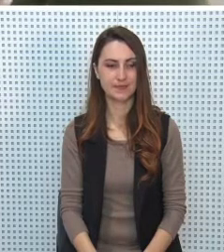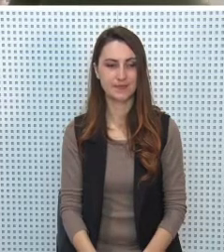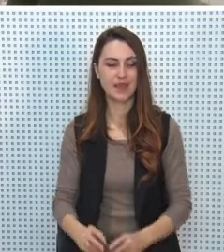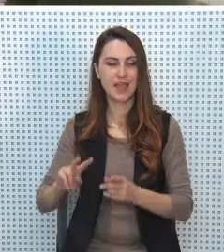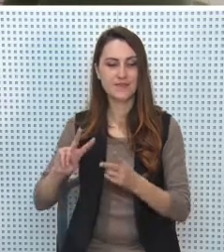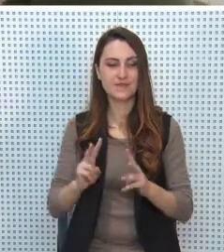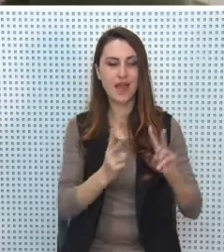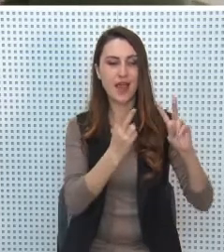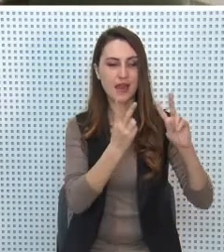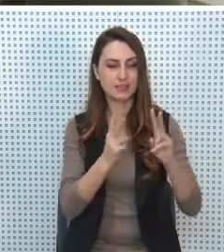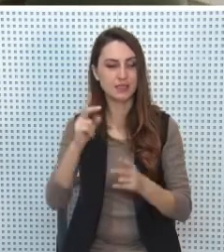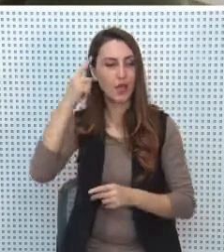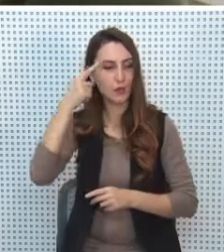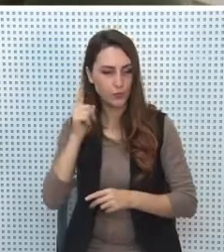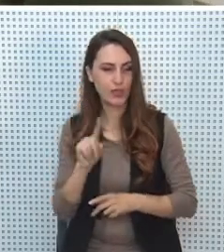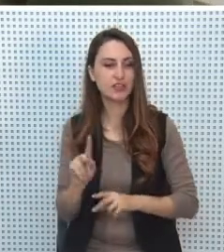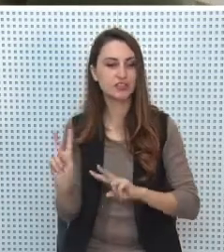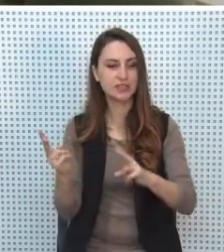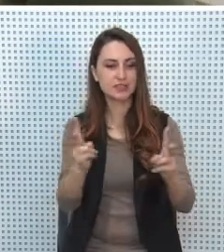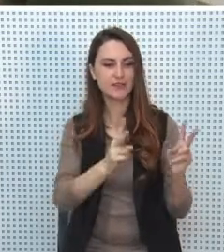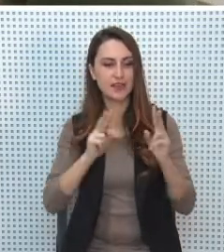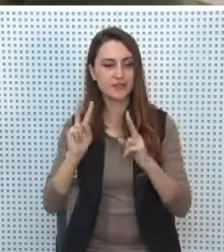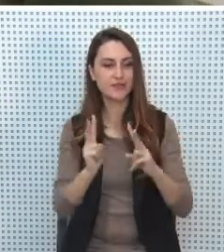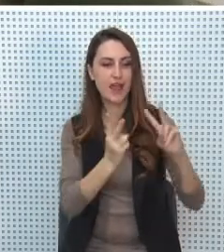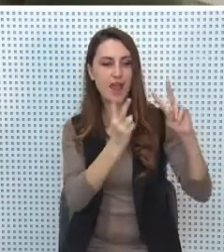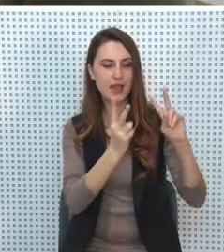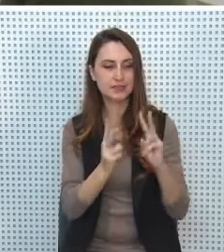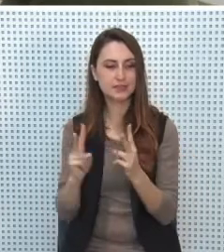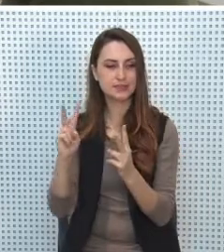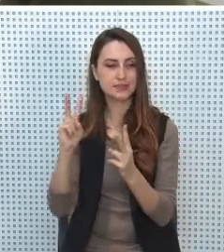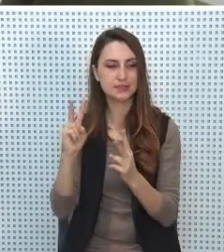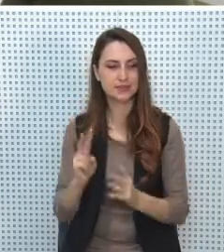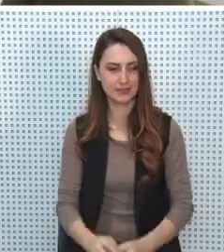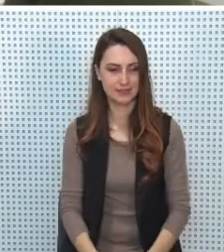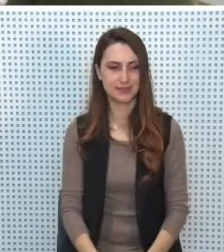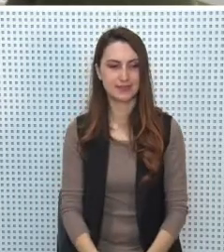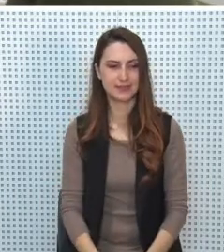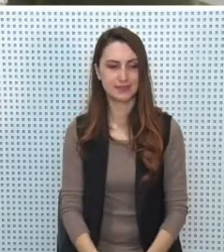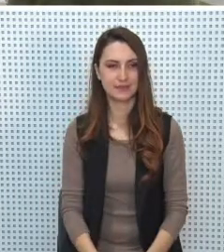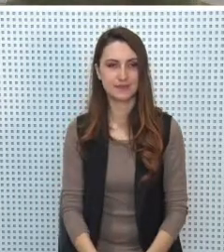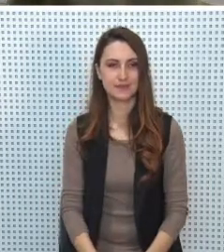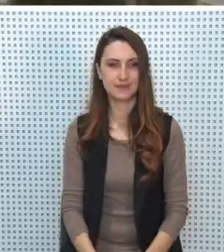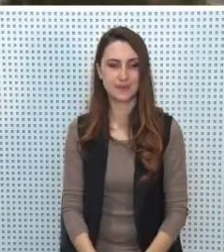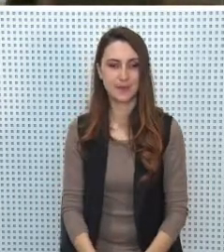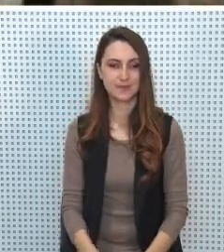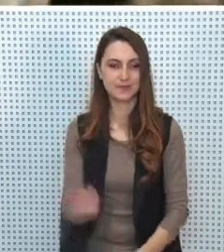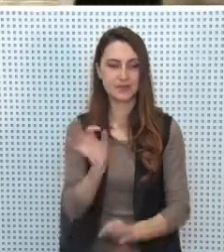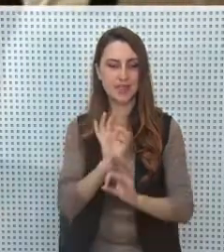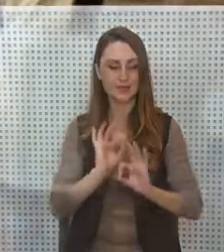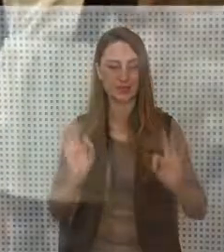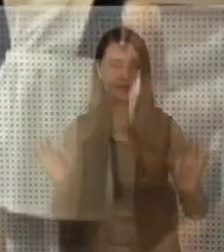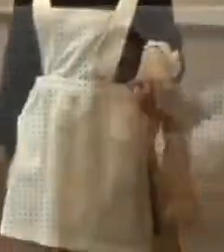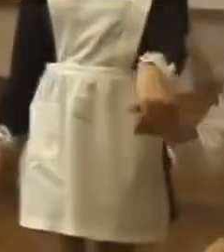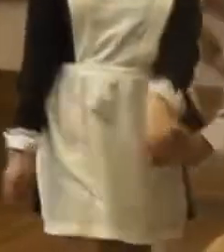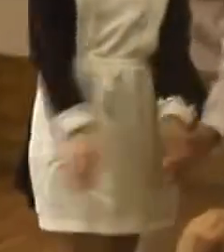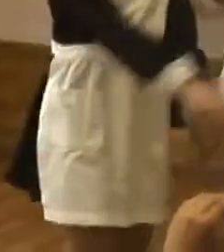Вальс. Умеешь танцевать? Вальс. Вальс. Вальс танцуют с девочками. Замечательно.